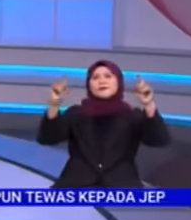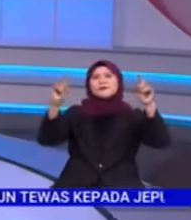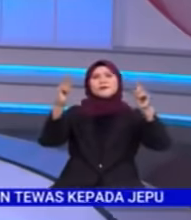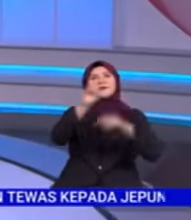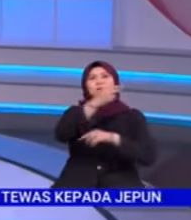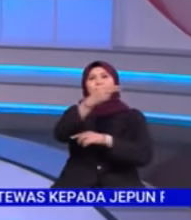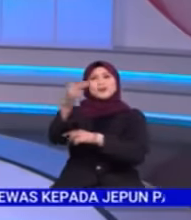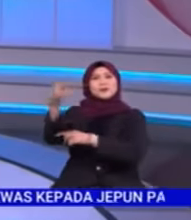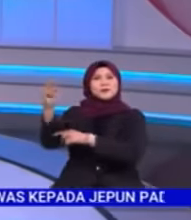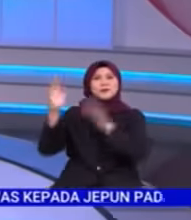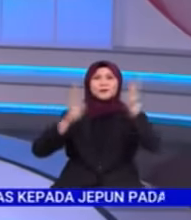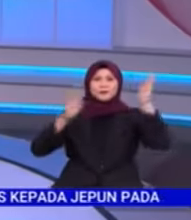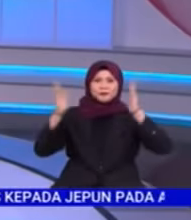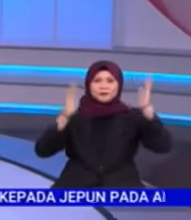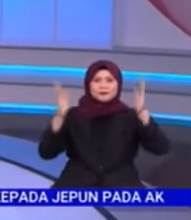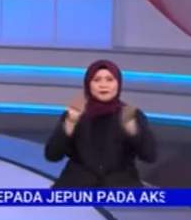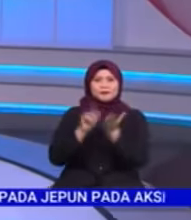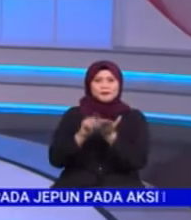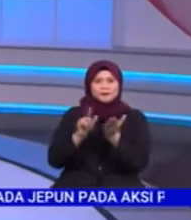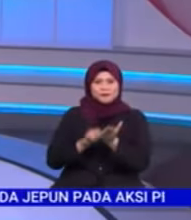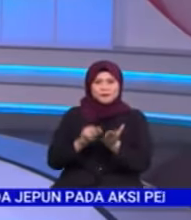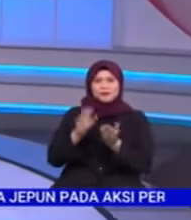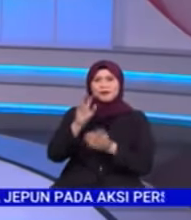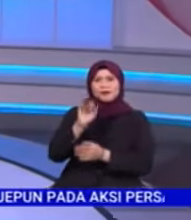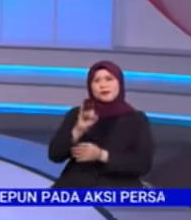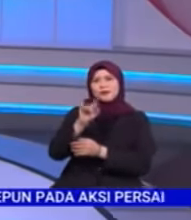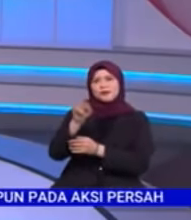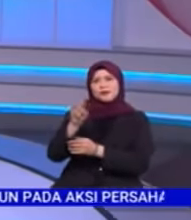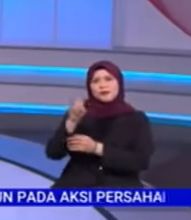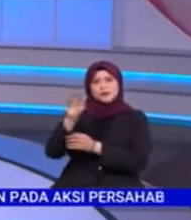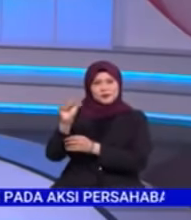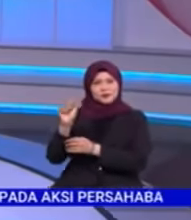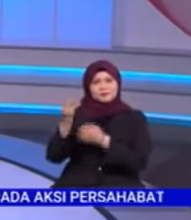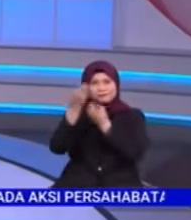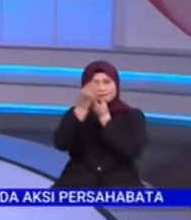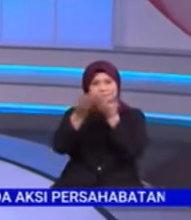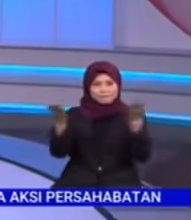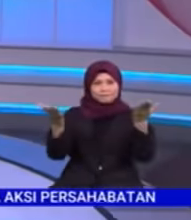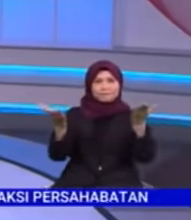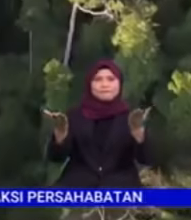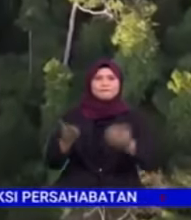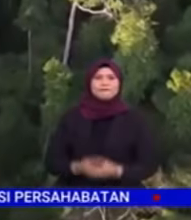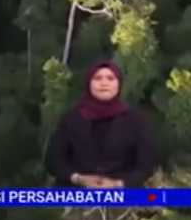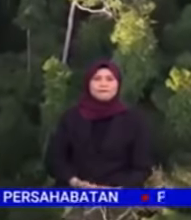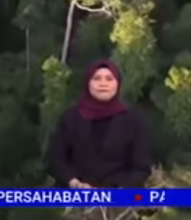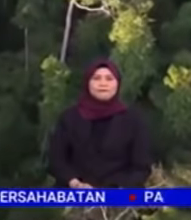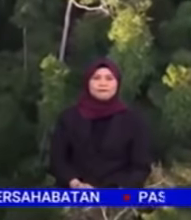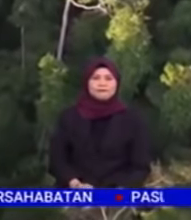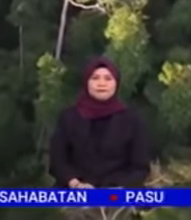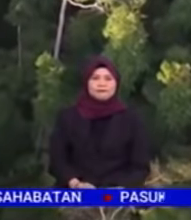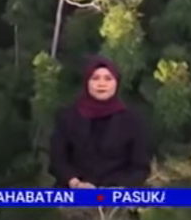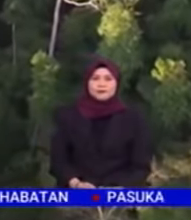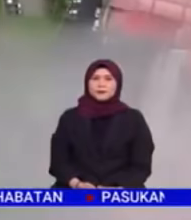penghijauan Malaysia wartawan on hijau Ahmad ada laporanya Hai